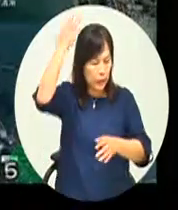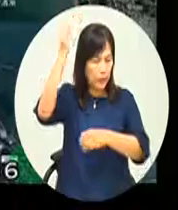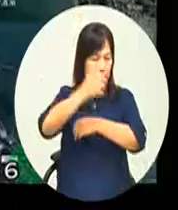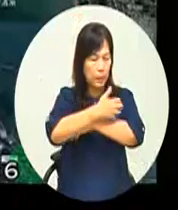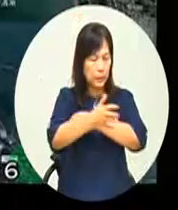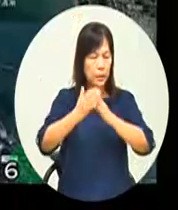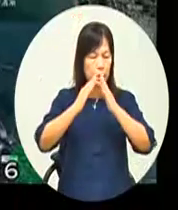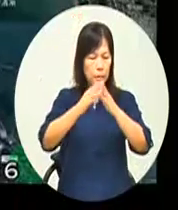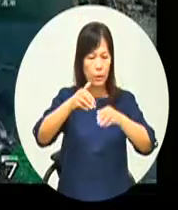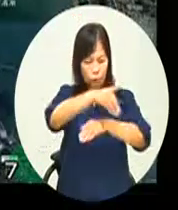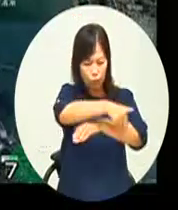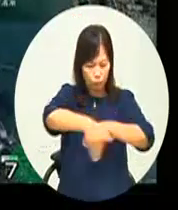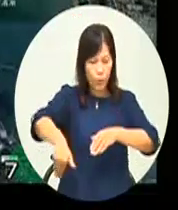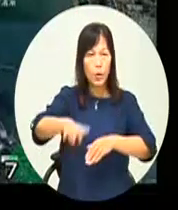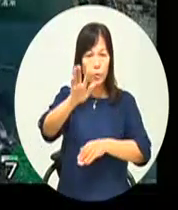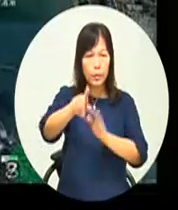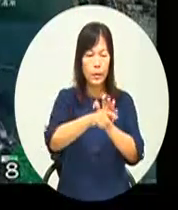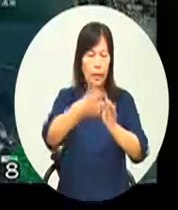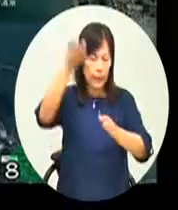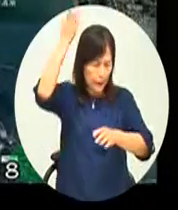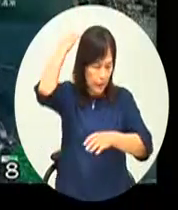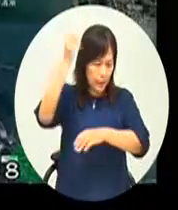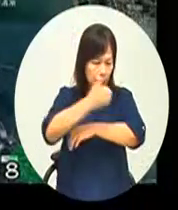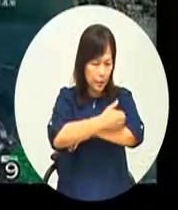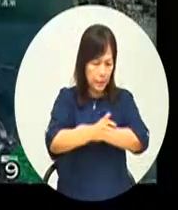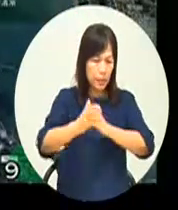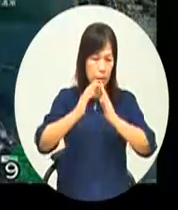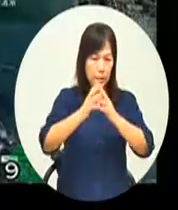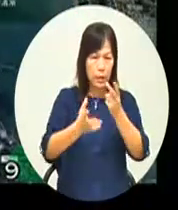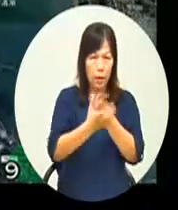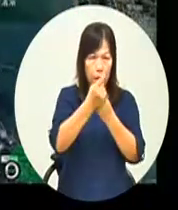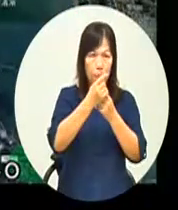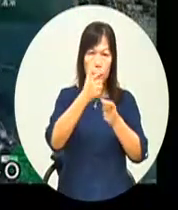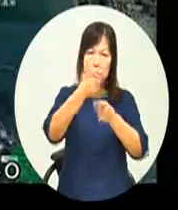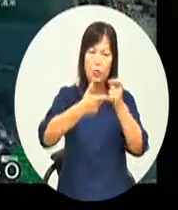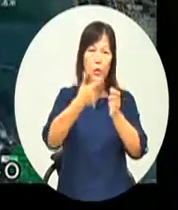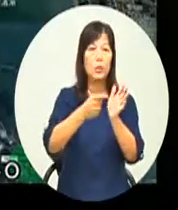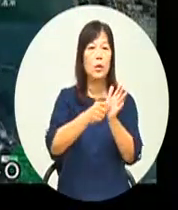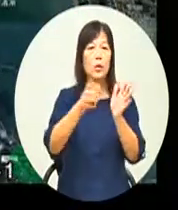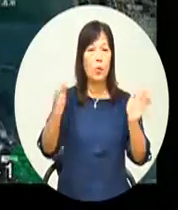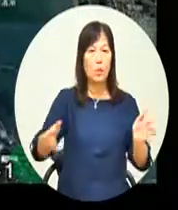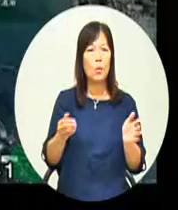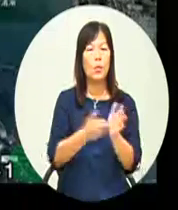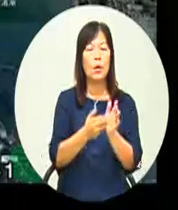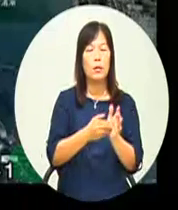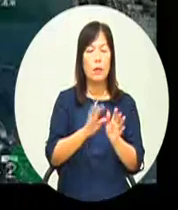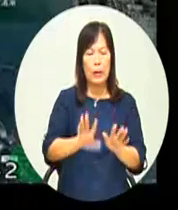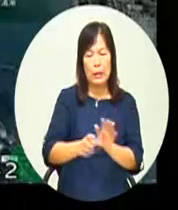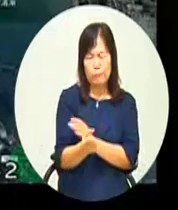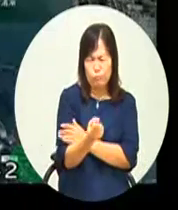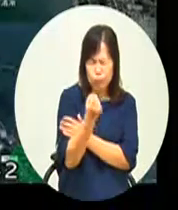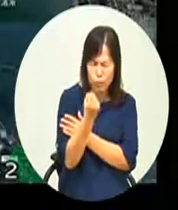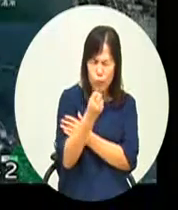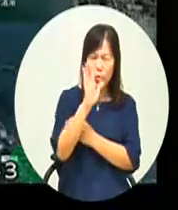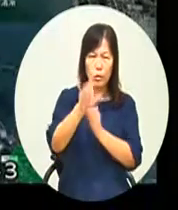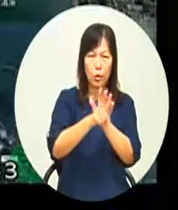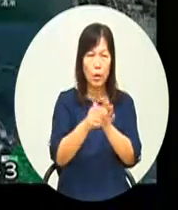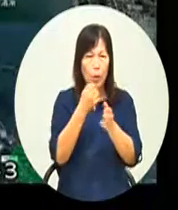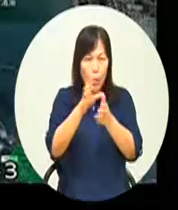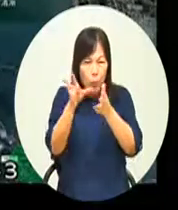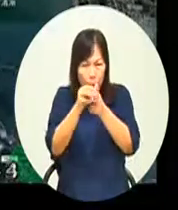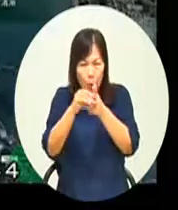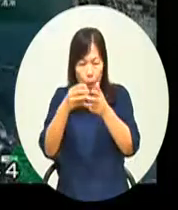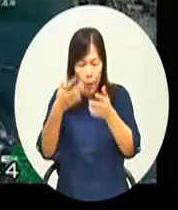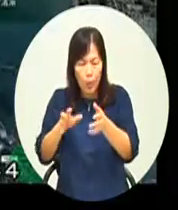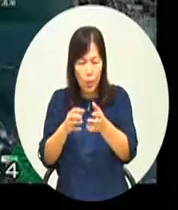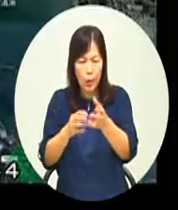界，那过去县市合并已经第六年了，其实这几年我们用了非常大的力气引入了非常多新的